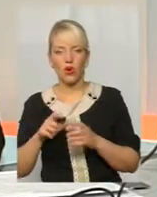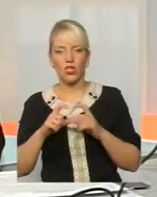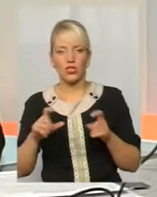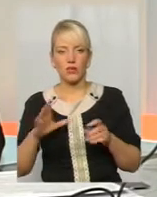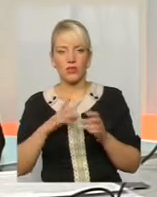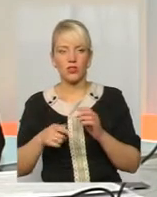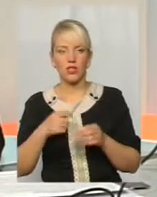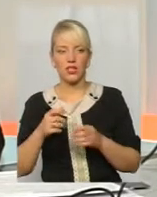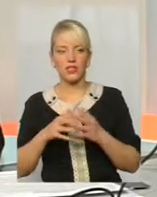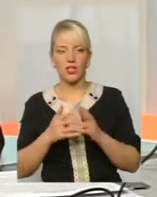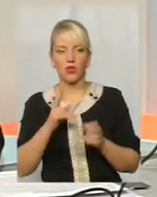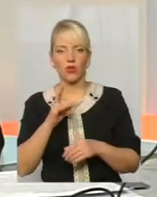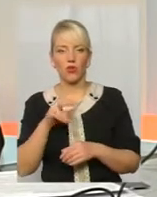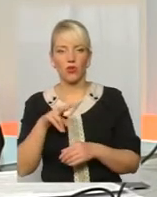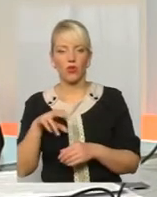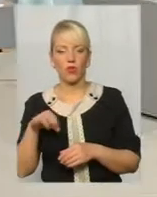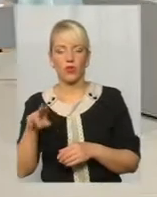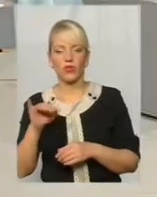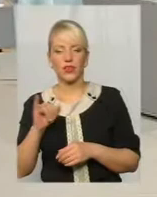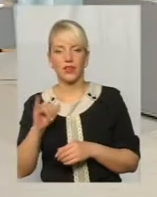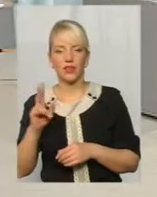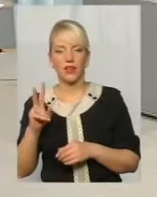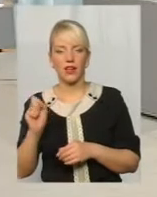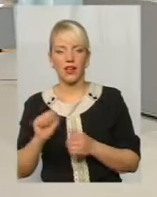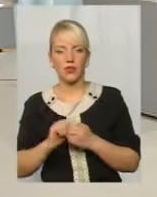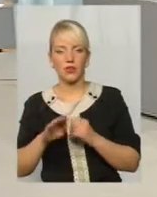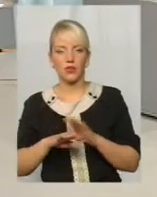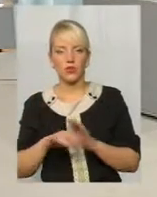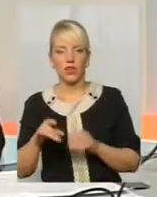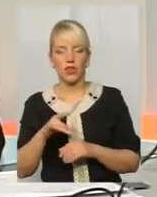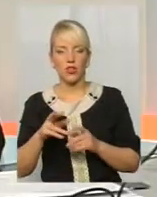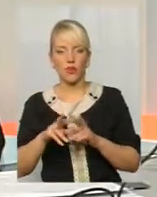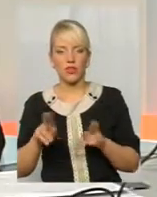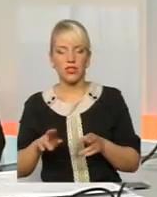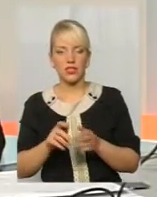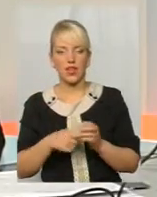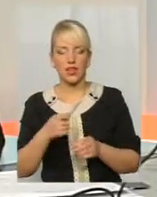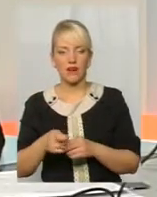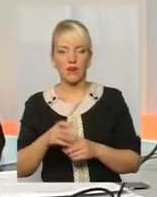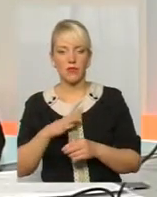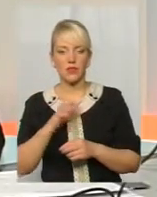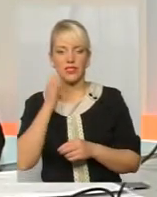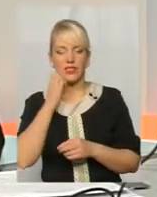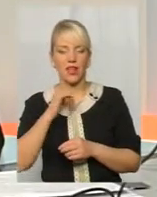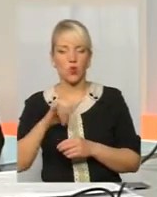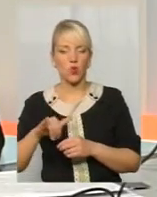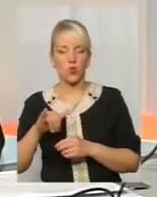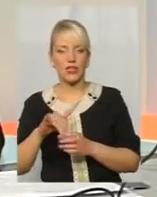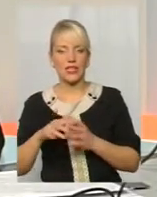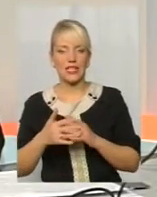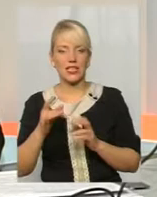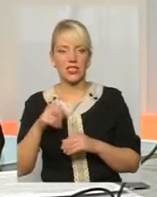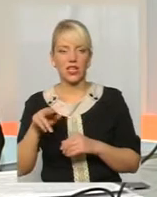села Колодіївка Кам'янець-Подільського району, і аналогічна заява надійшла від Старошиської селищної